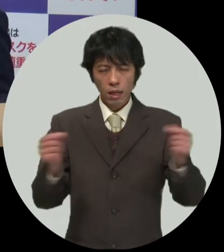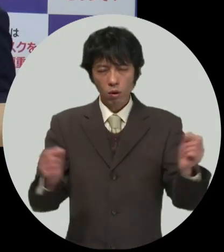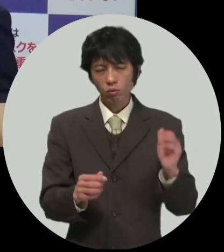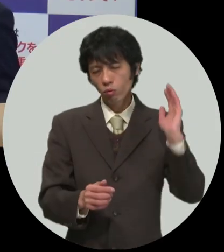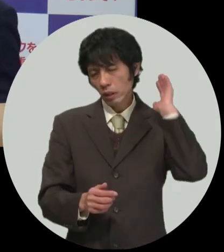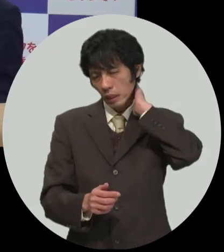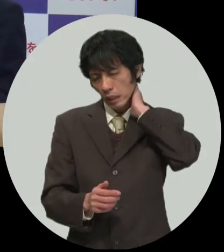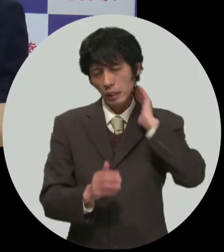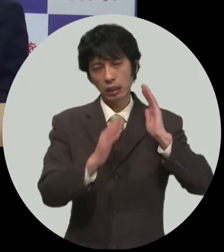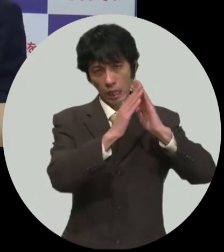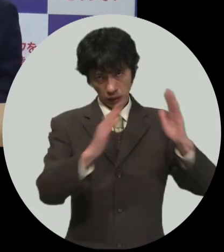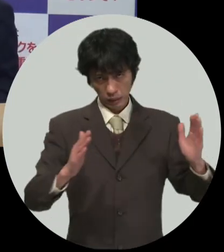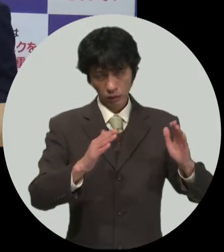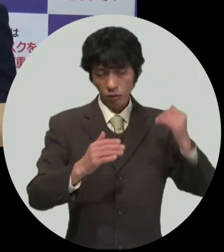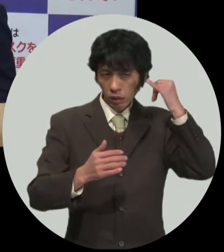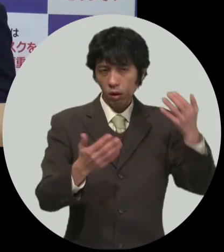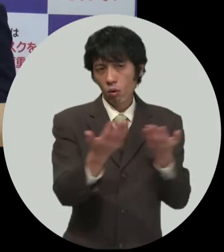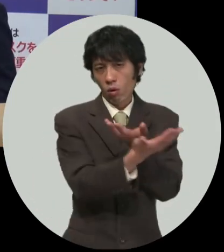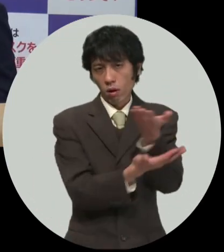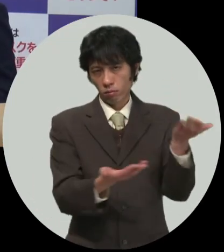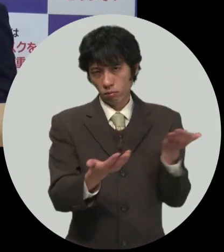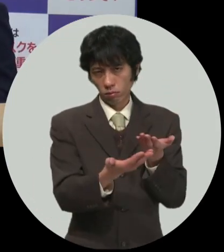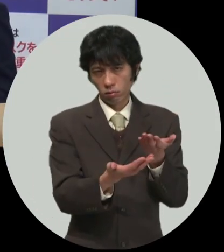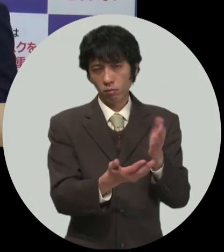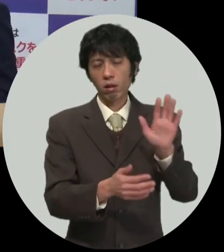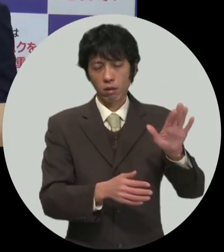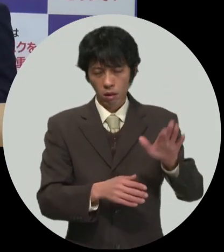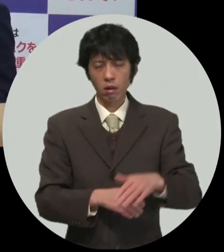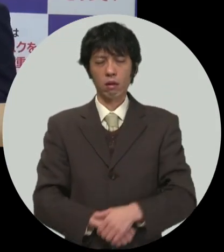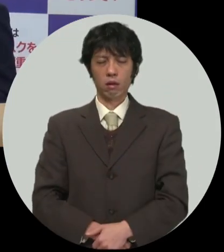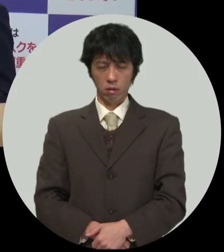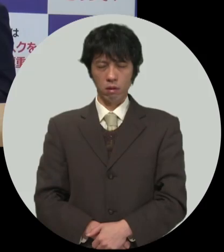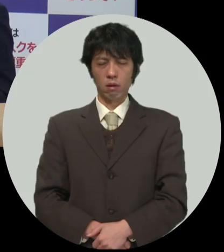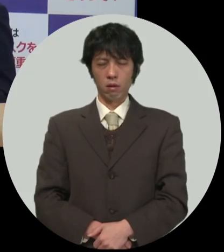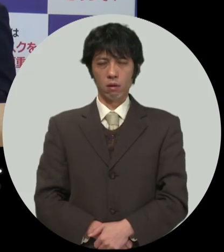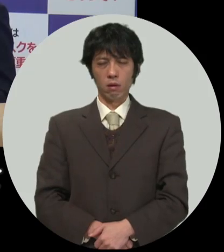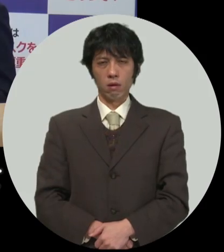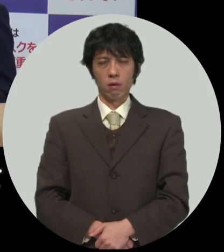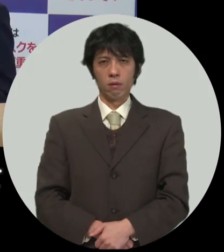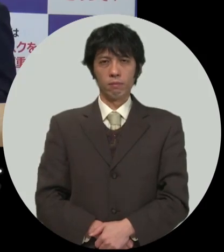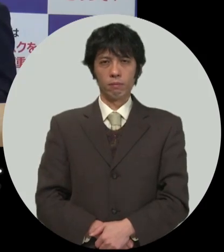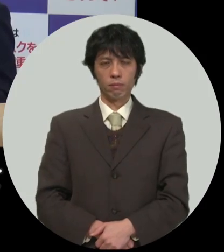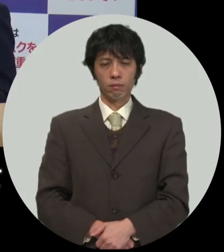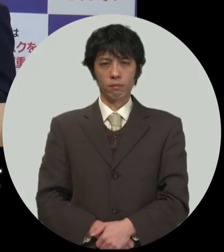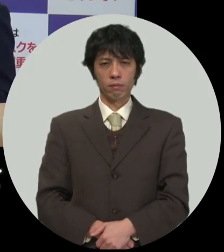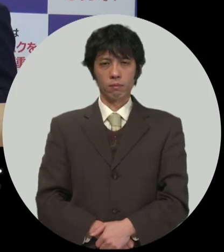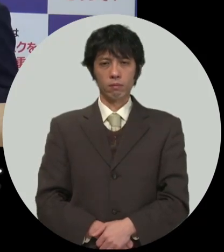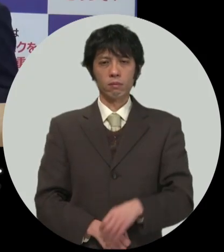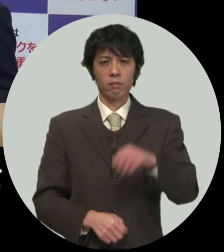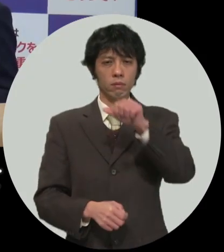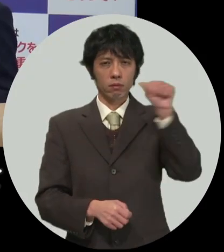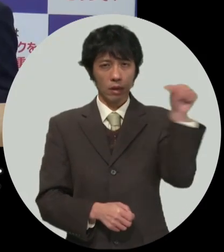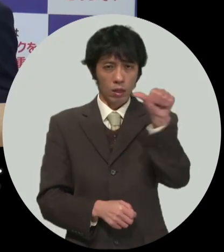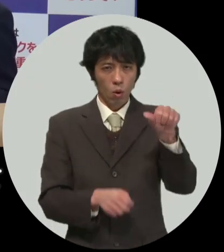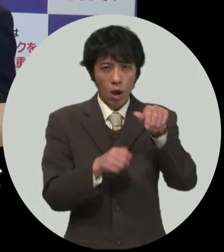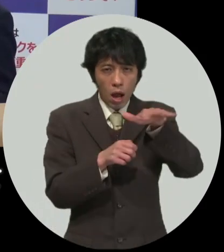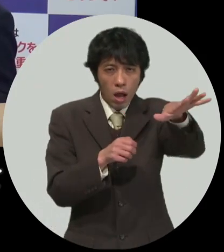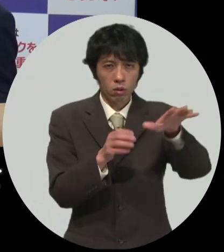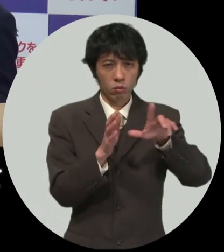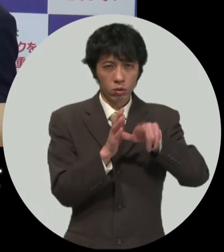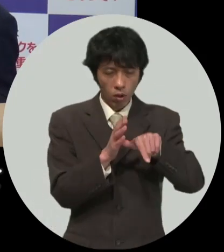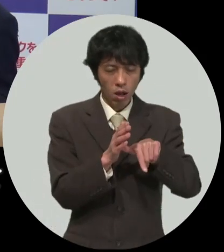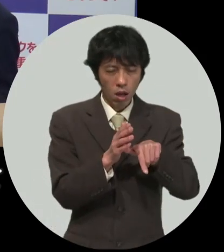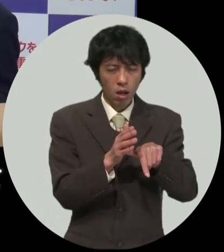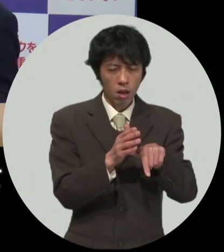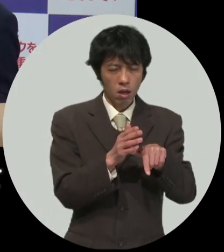もとか全部は聞いてるわけじゃないんですけれども、デルタ第5波では病床の逼迫